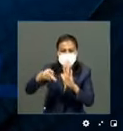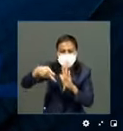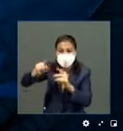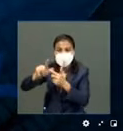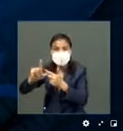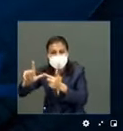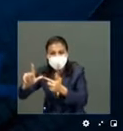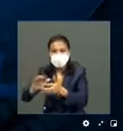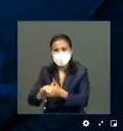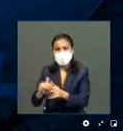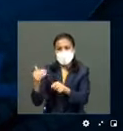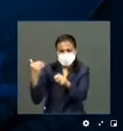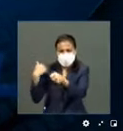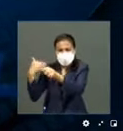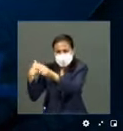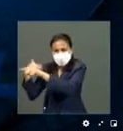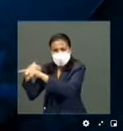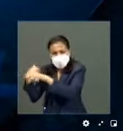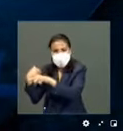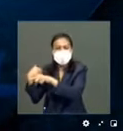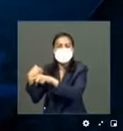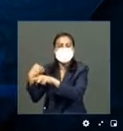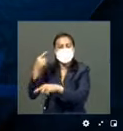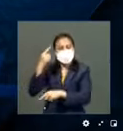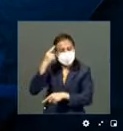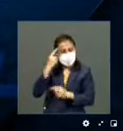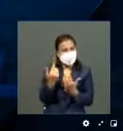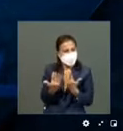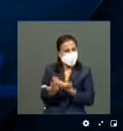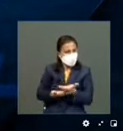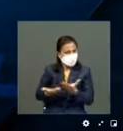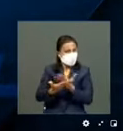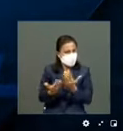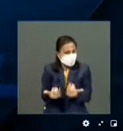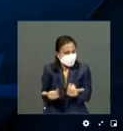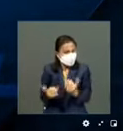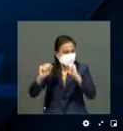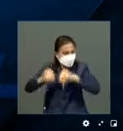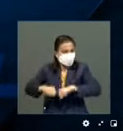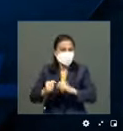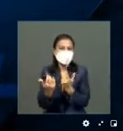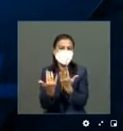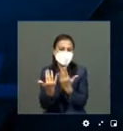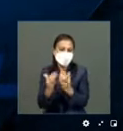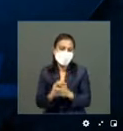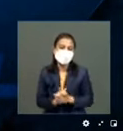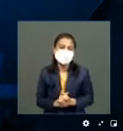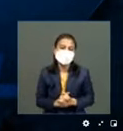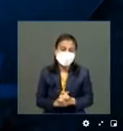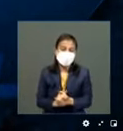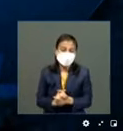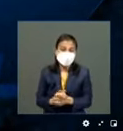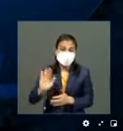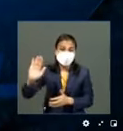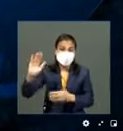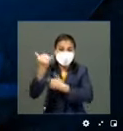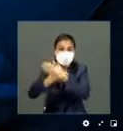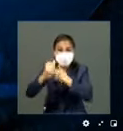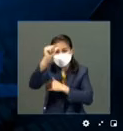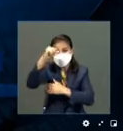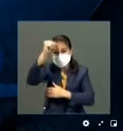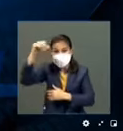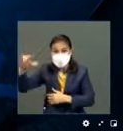จะประกาศให้พี่น้องประชาชนรับทราบอีกทีนะคะโดยรวมเนี่ยนะคะเที่ยวบินจากอินเดียที่จะพาคนไทยกลับบ้